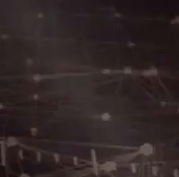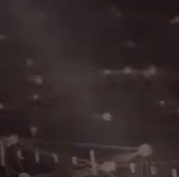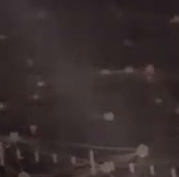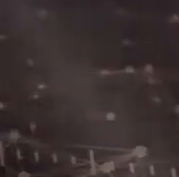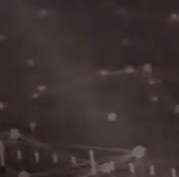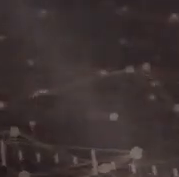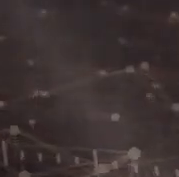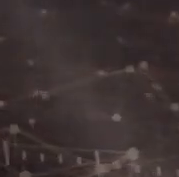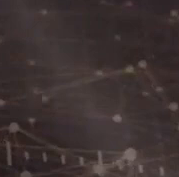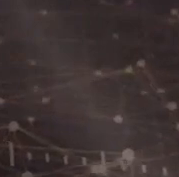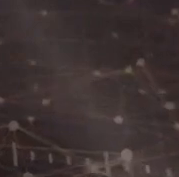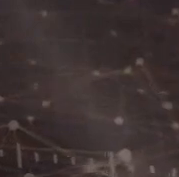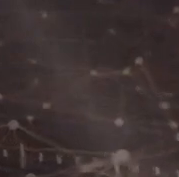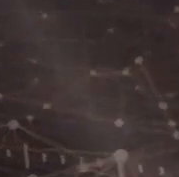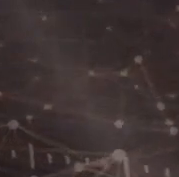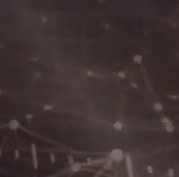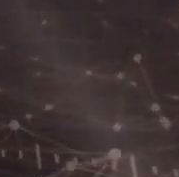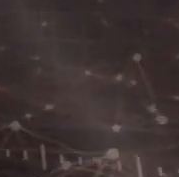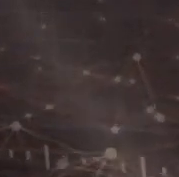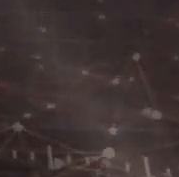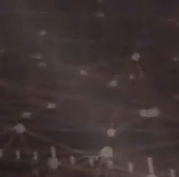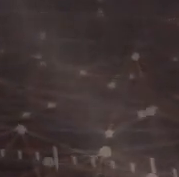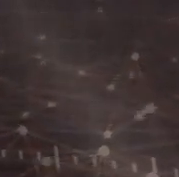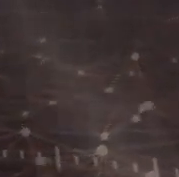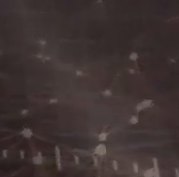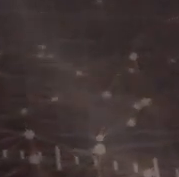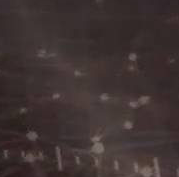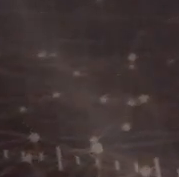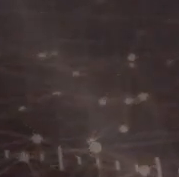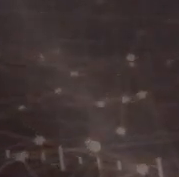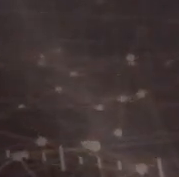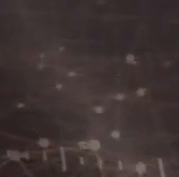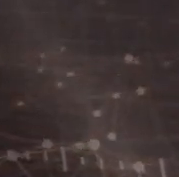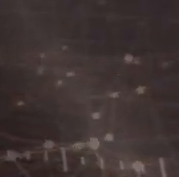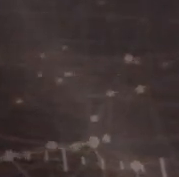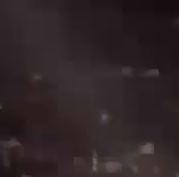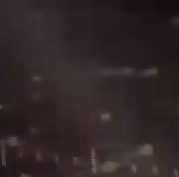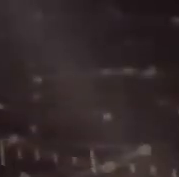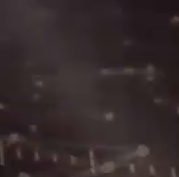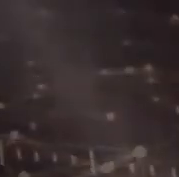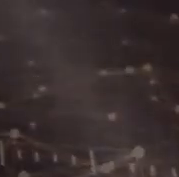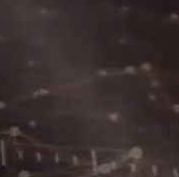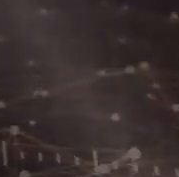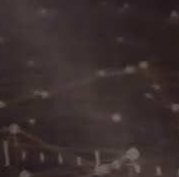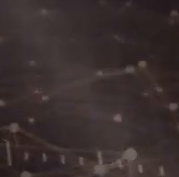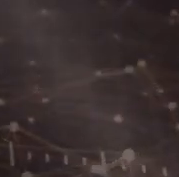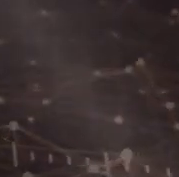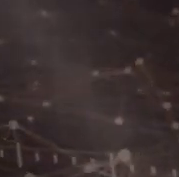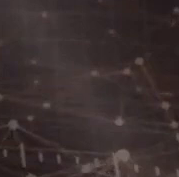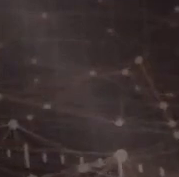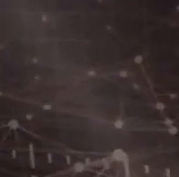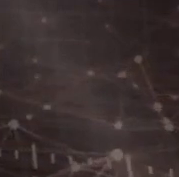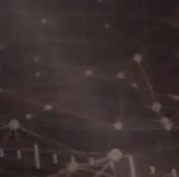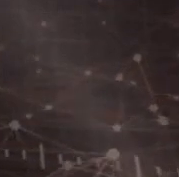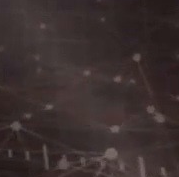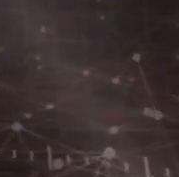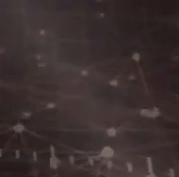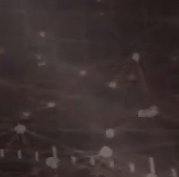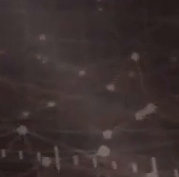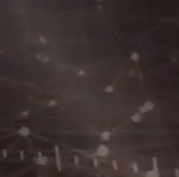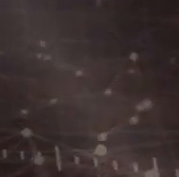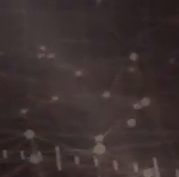ang nag-inuman, sir. Okay. Ngayon, nung kwan na, pumunta daw sa kambingan niya